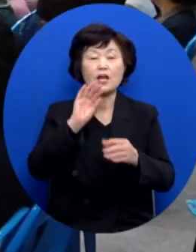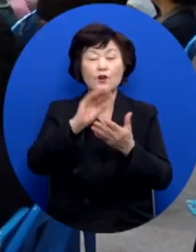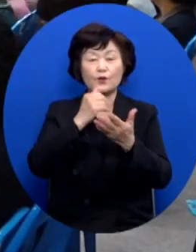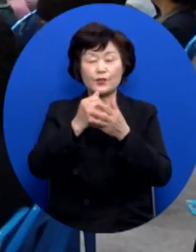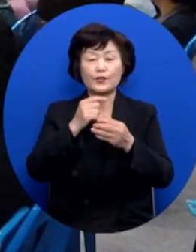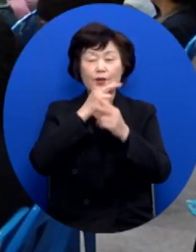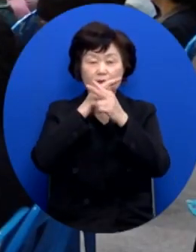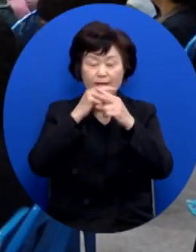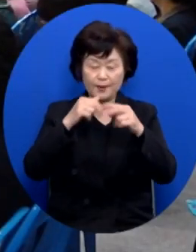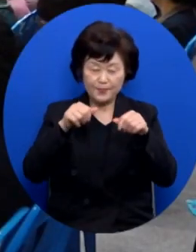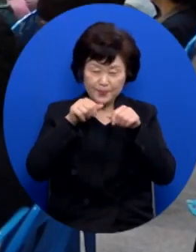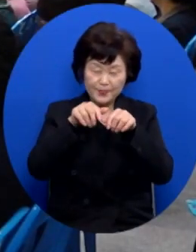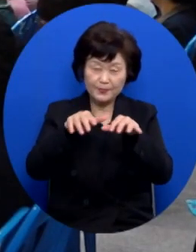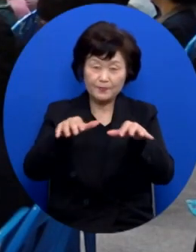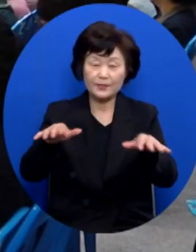환영의 인사를 전했습니다